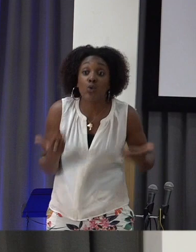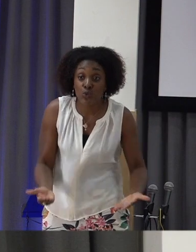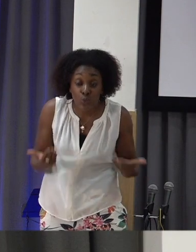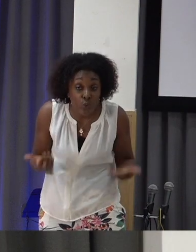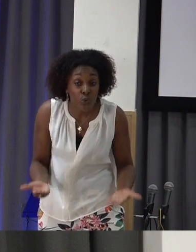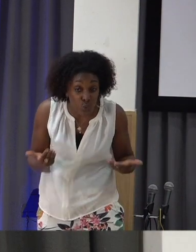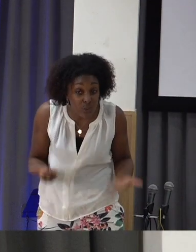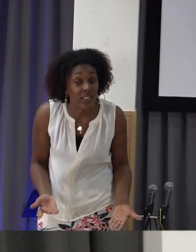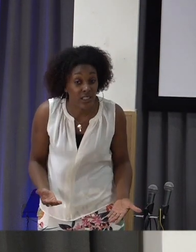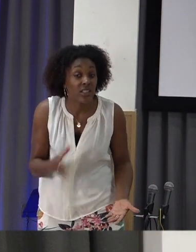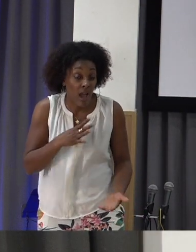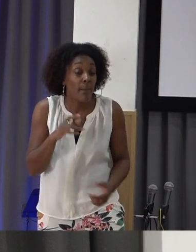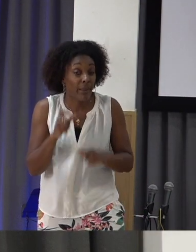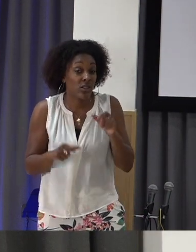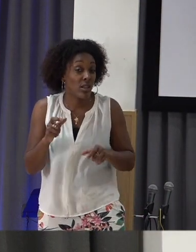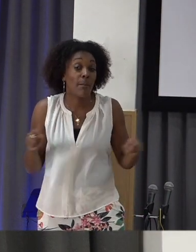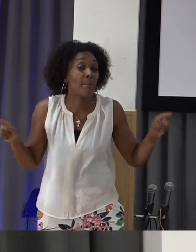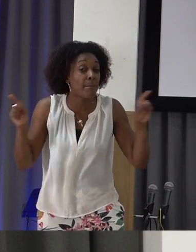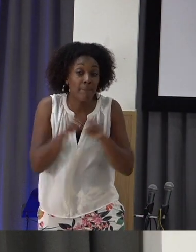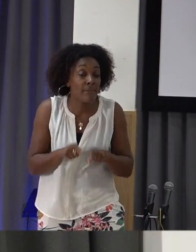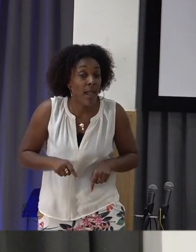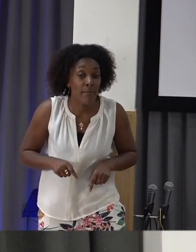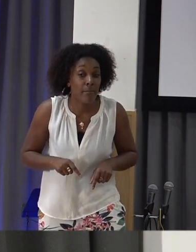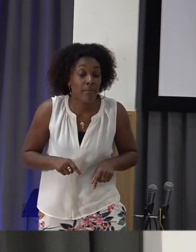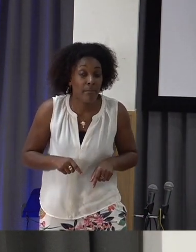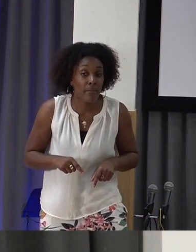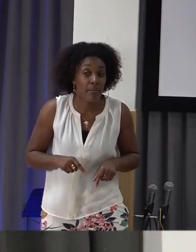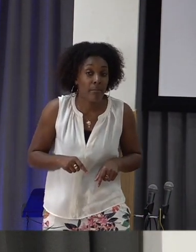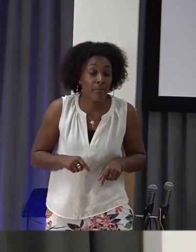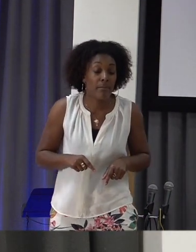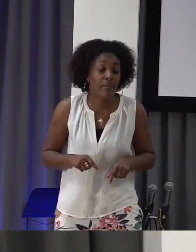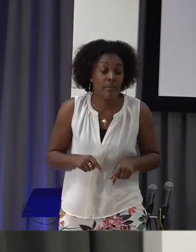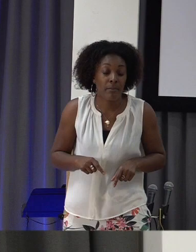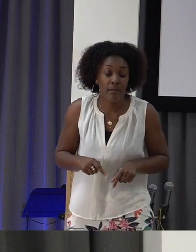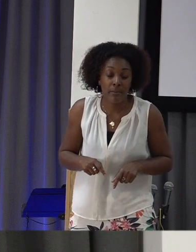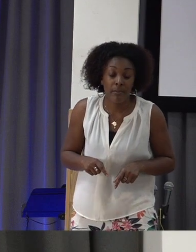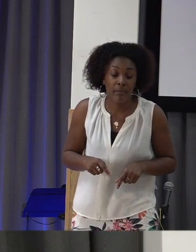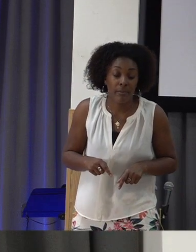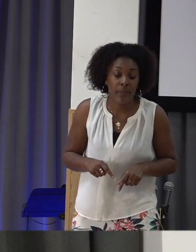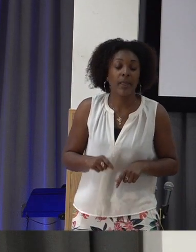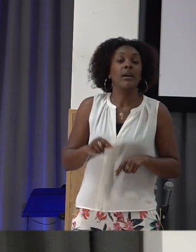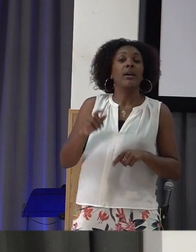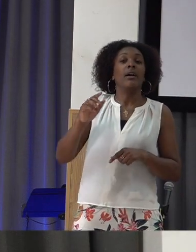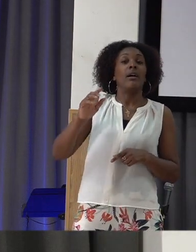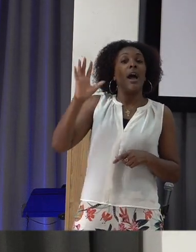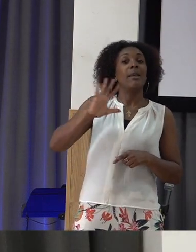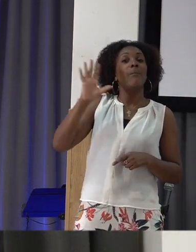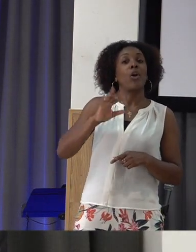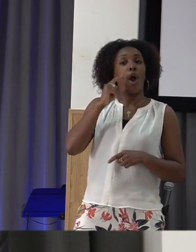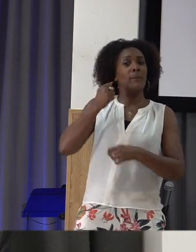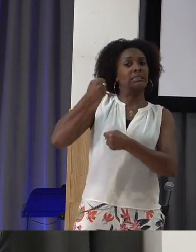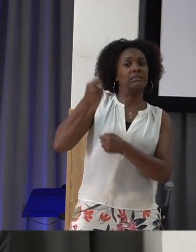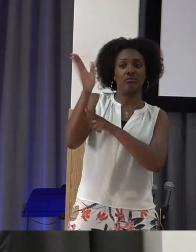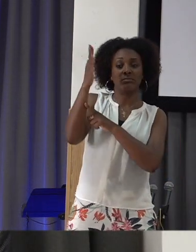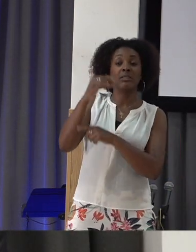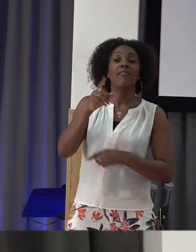On va en parler rapidement. Il y avait donc à l'époque, au-dessus de Torquemada, il y avait Isabelle la catholique qui régnait,